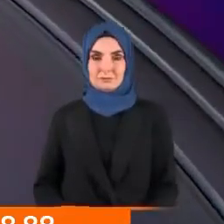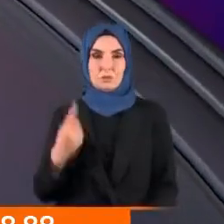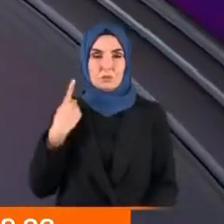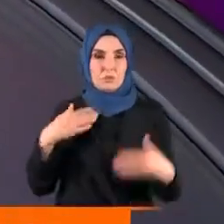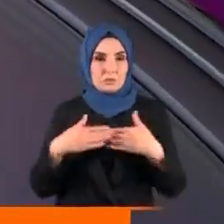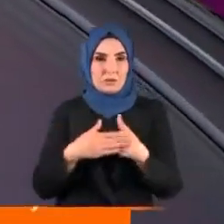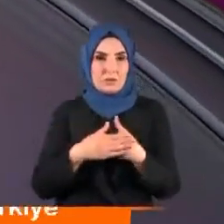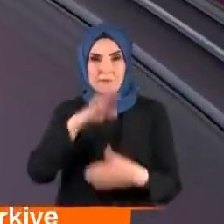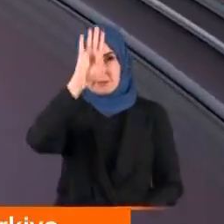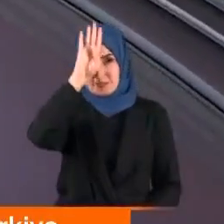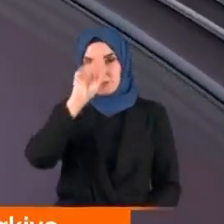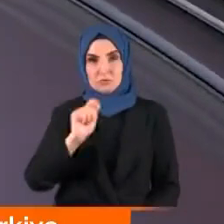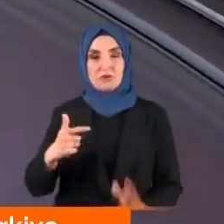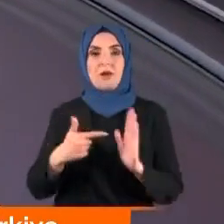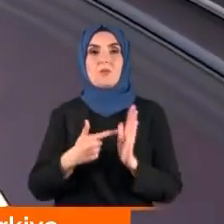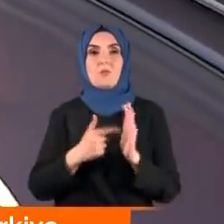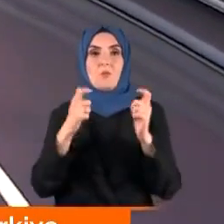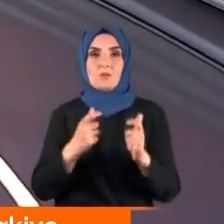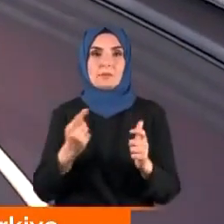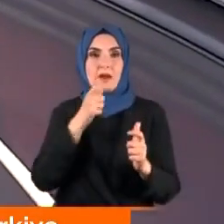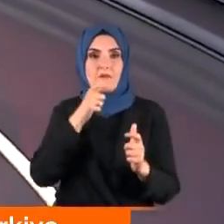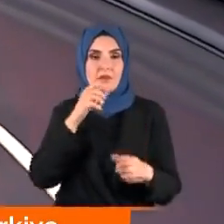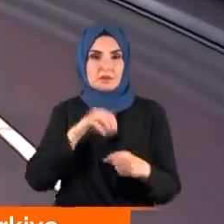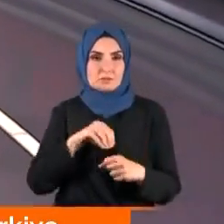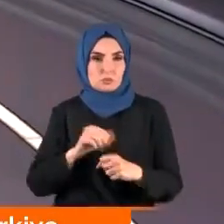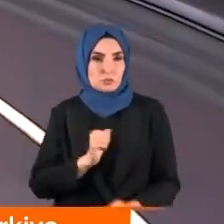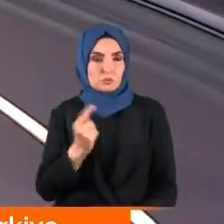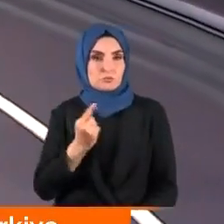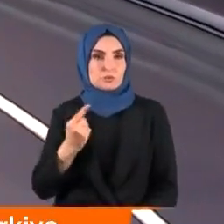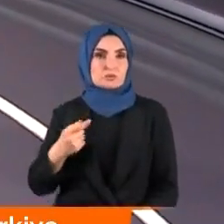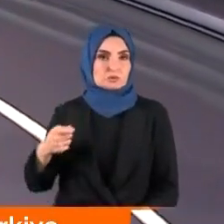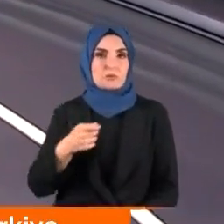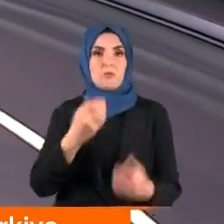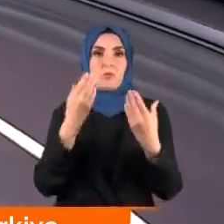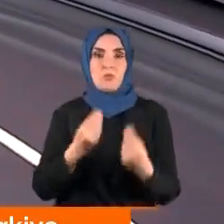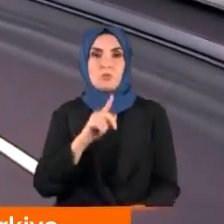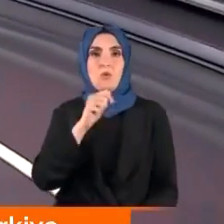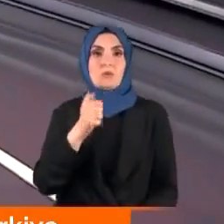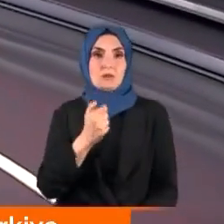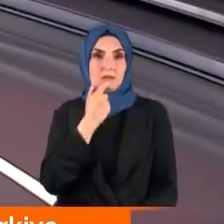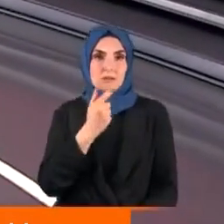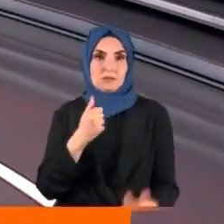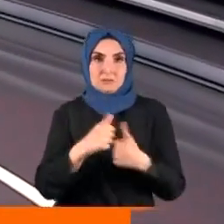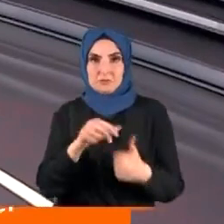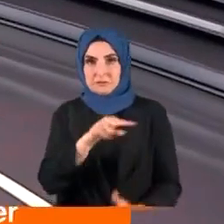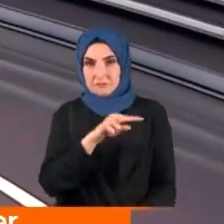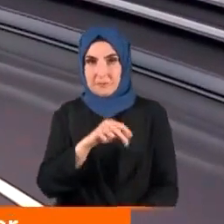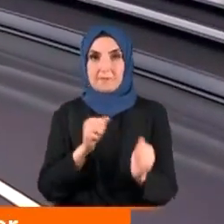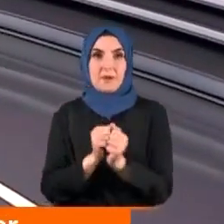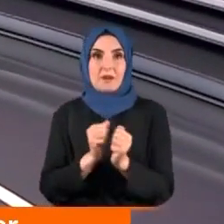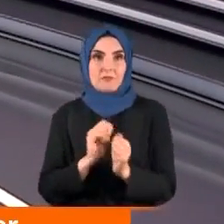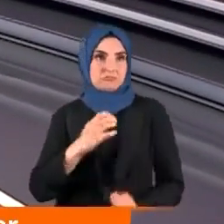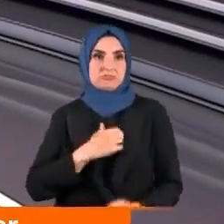Dün gece yarısı İstanbul Kadıköy'de bir kafede korkunç bir cinayet işlendi. 16 yıllık çift birlikte işlettikleri kafede